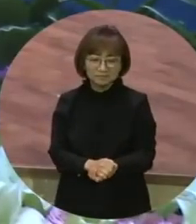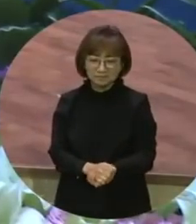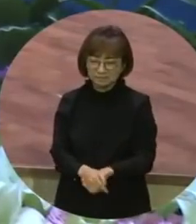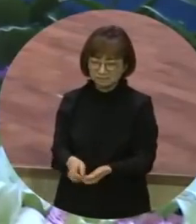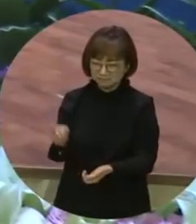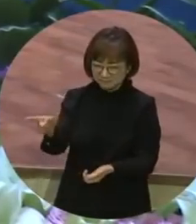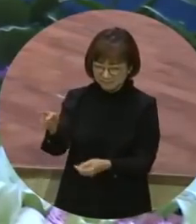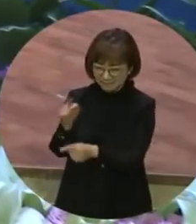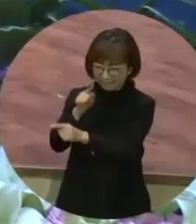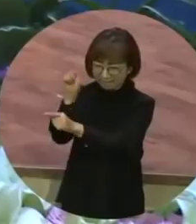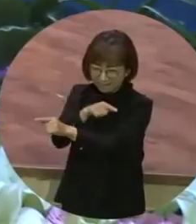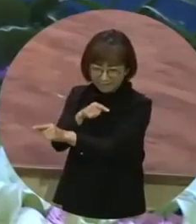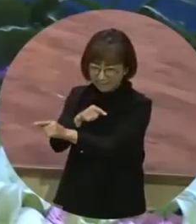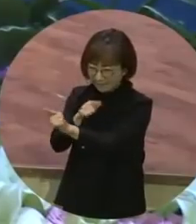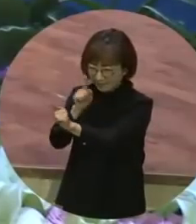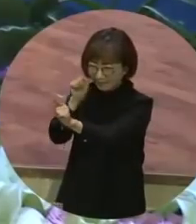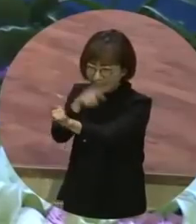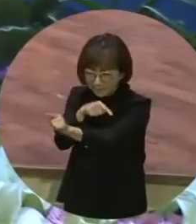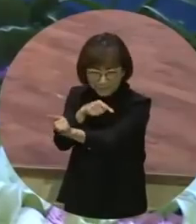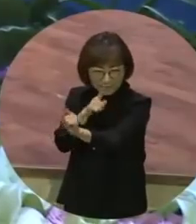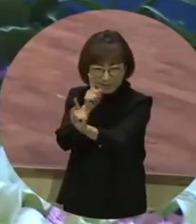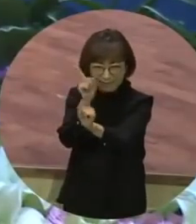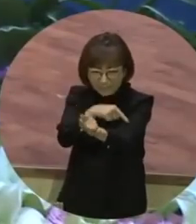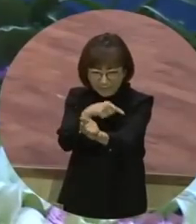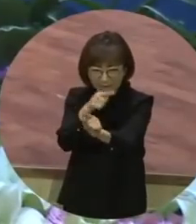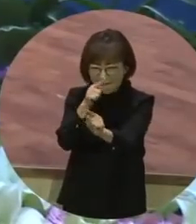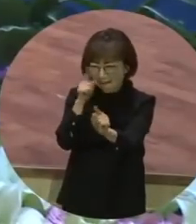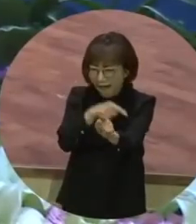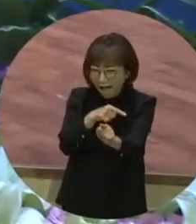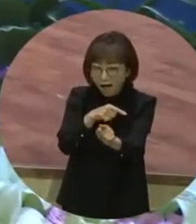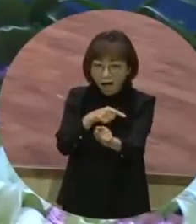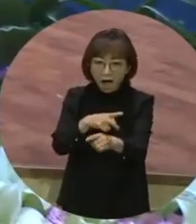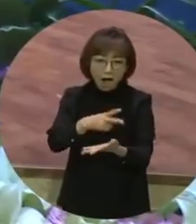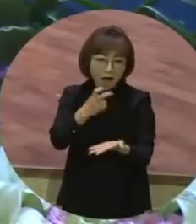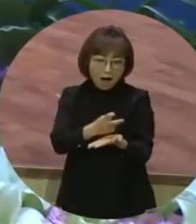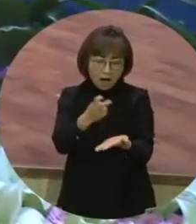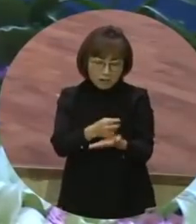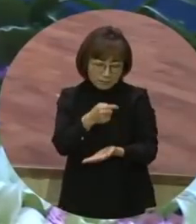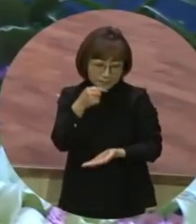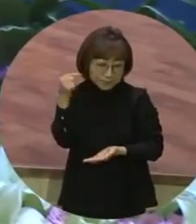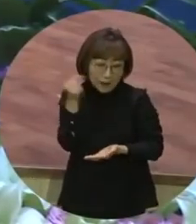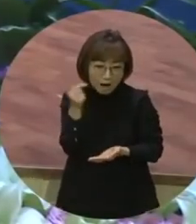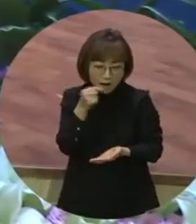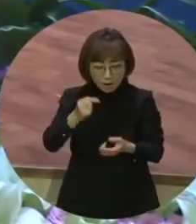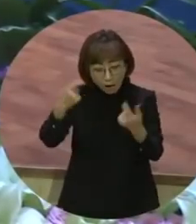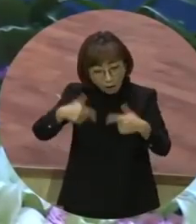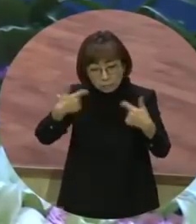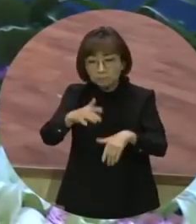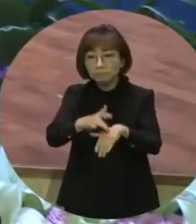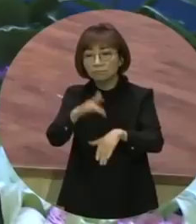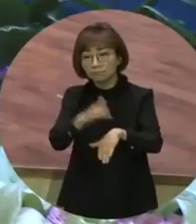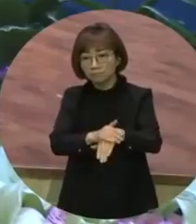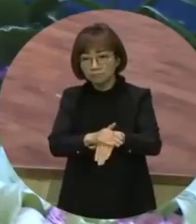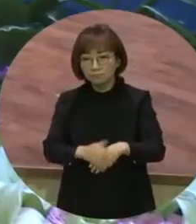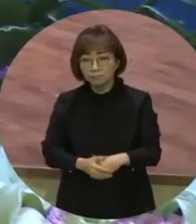저 사람은 이게 나쁘고 저 사람은 이게 나쁘고 해서 계속 율법적 정죄를 교회 안에서 하고 있단 말이에요.